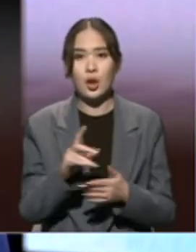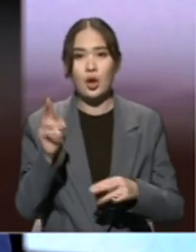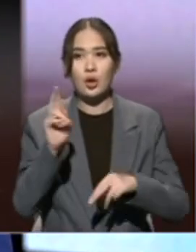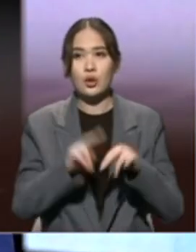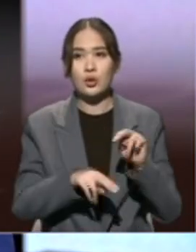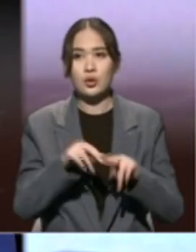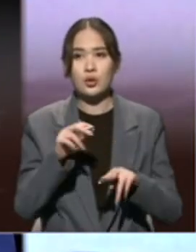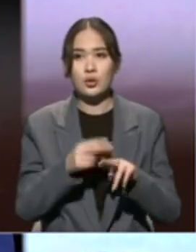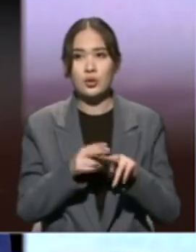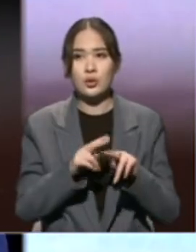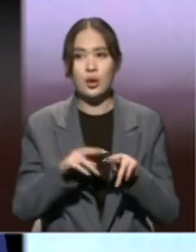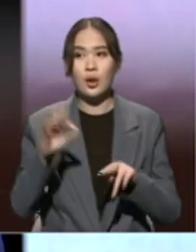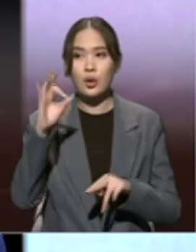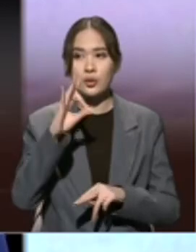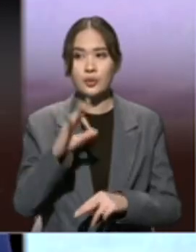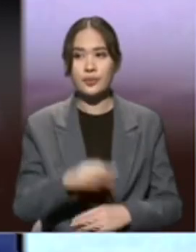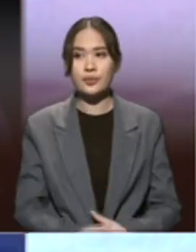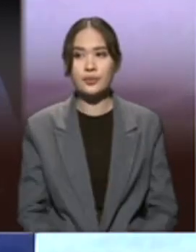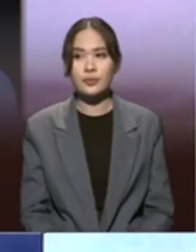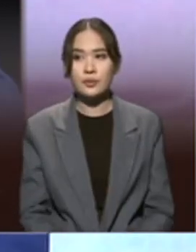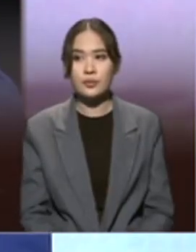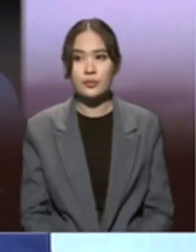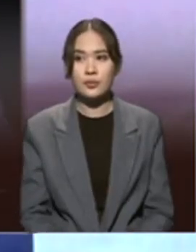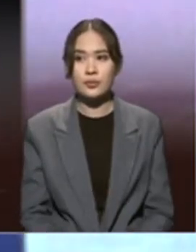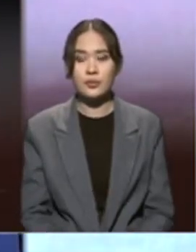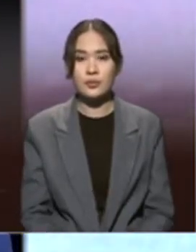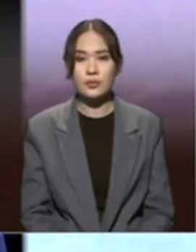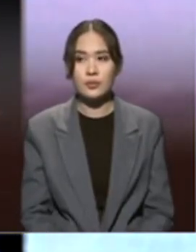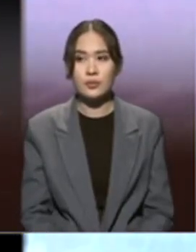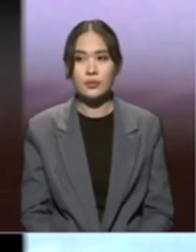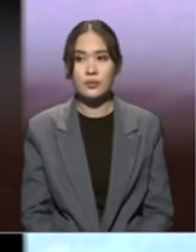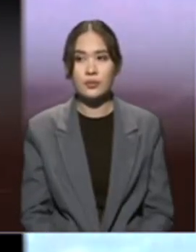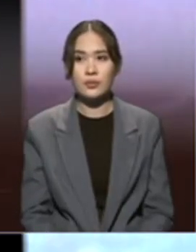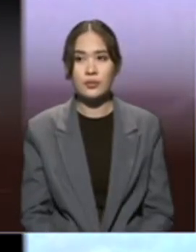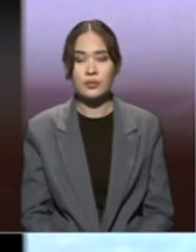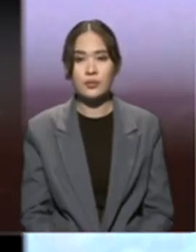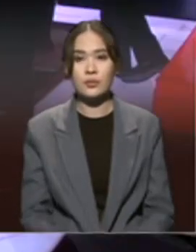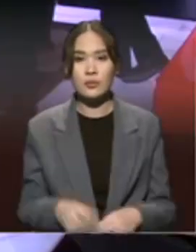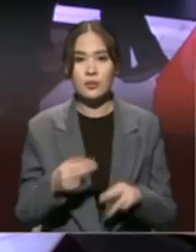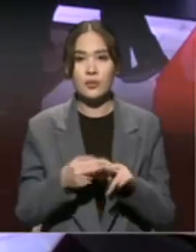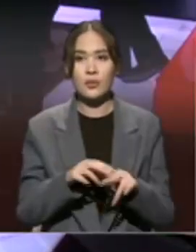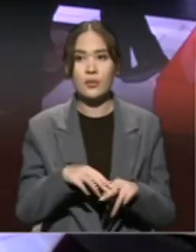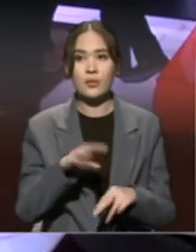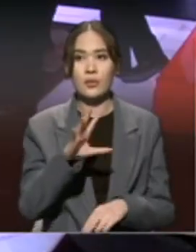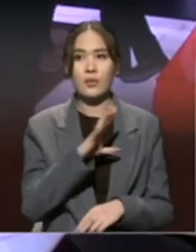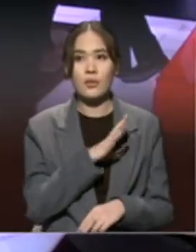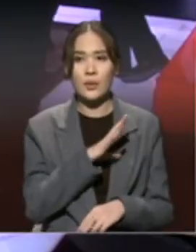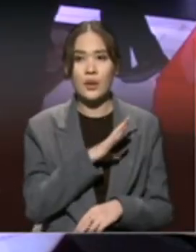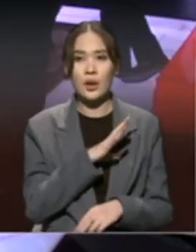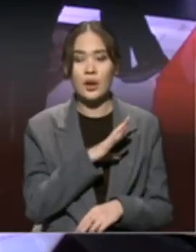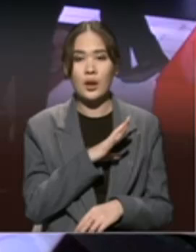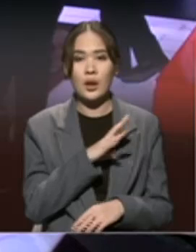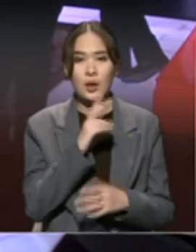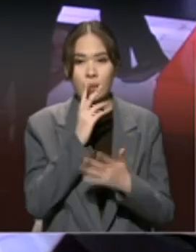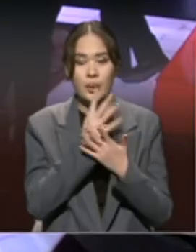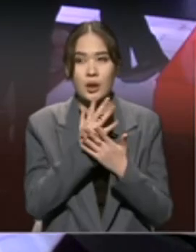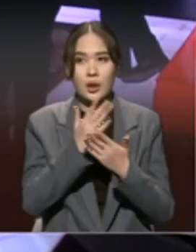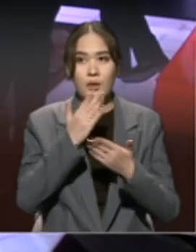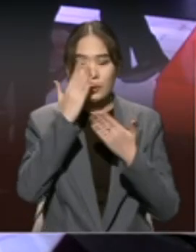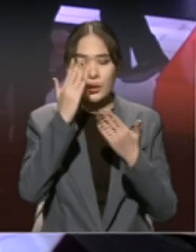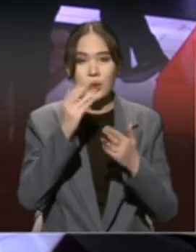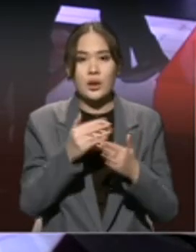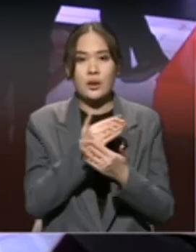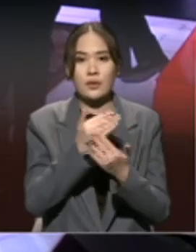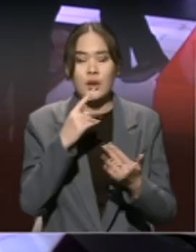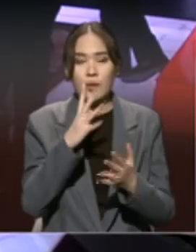оп-оңай басқа тақырыпқа ауысып кете салады екен. Қалай? Бұны Нұрболат мырза манипуляция деп айтады. Жаңа айтып